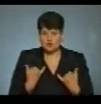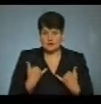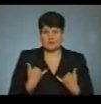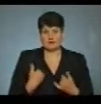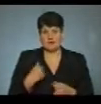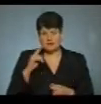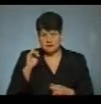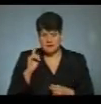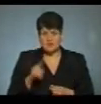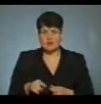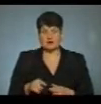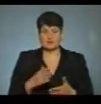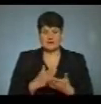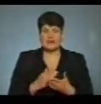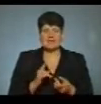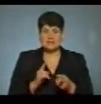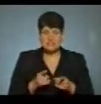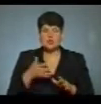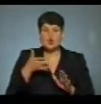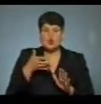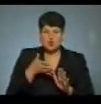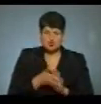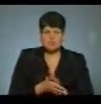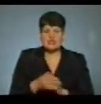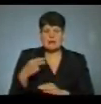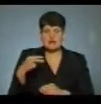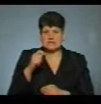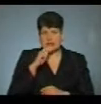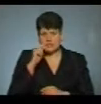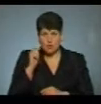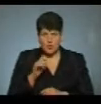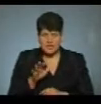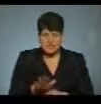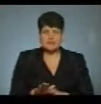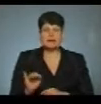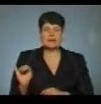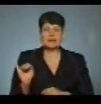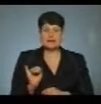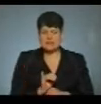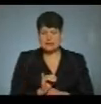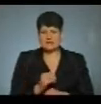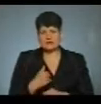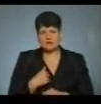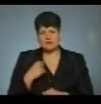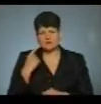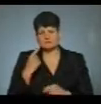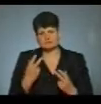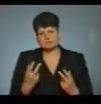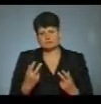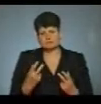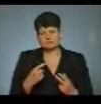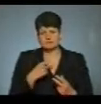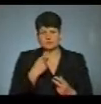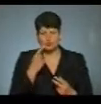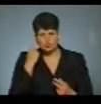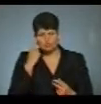знаю, то є дійсно сьогодні розуміння президента України і десь я думаю, що обіцяють вже в четвер